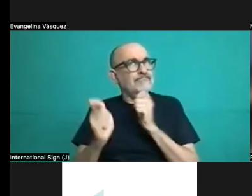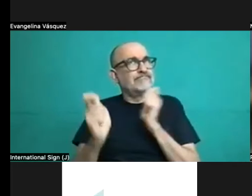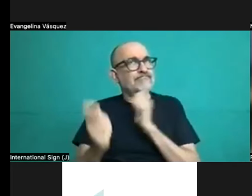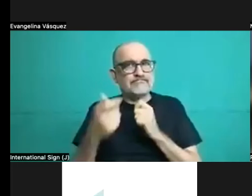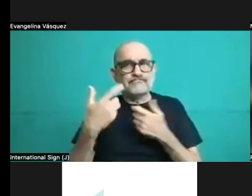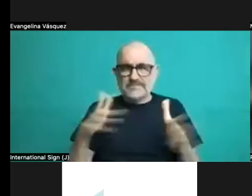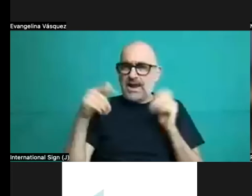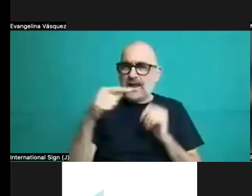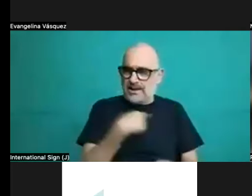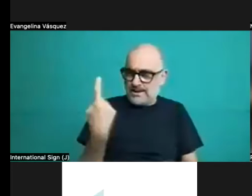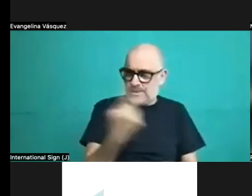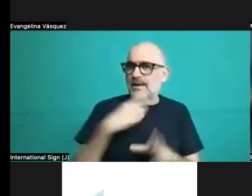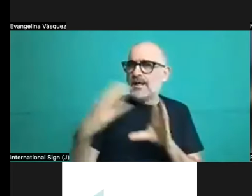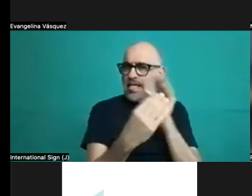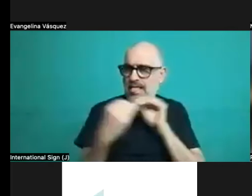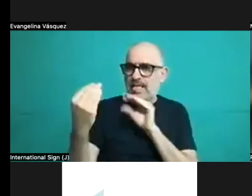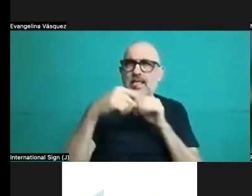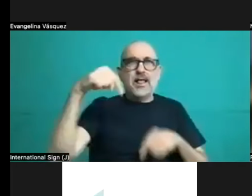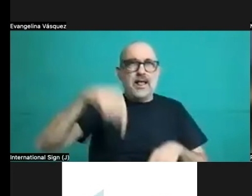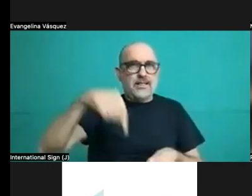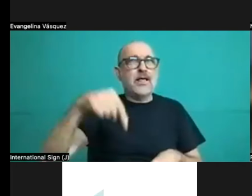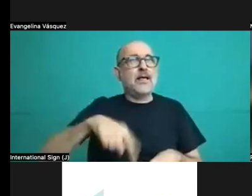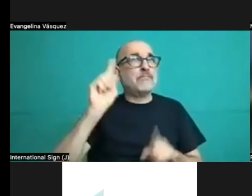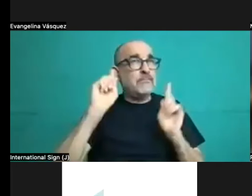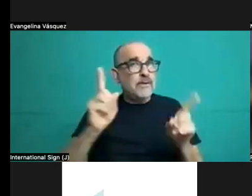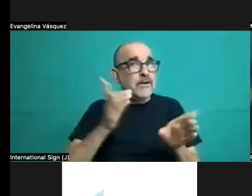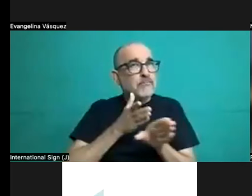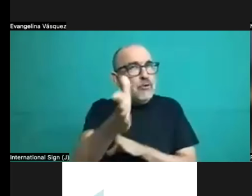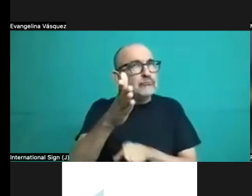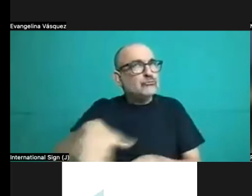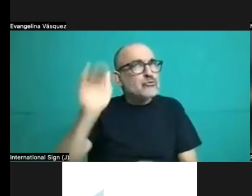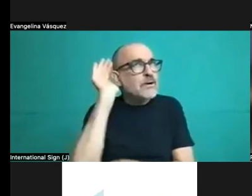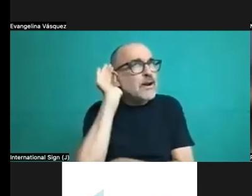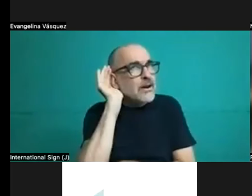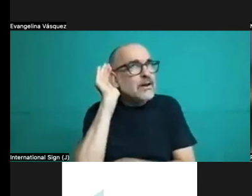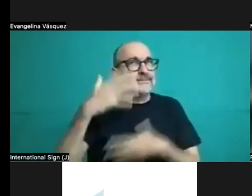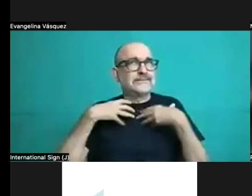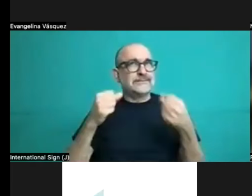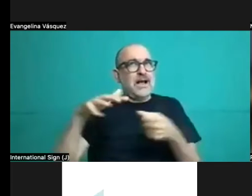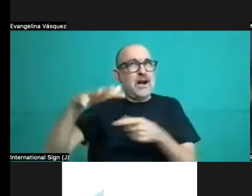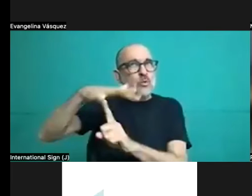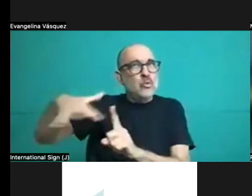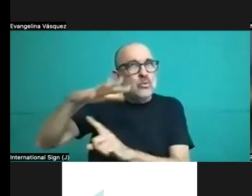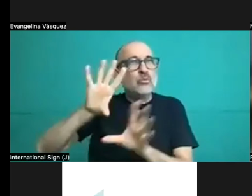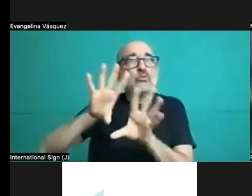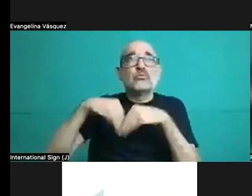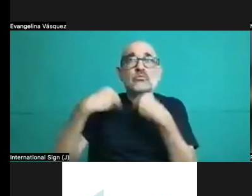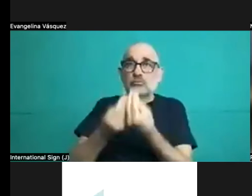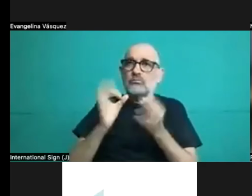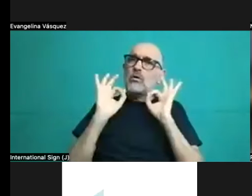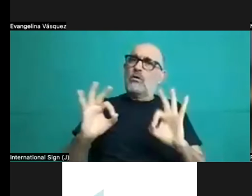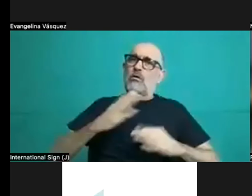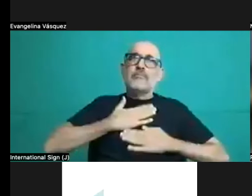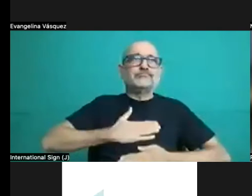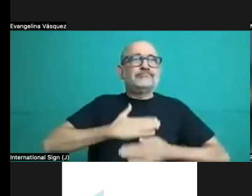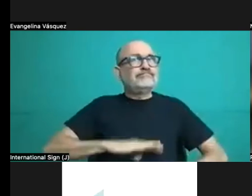qui est très utile. Je pense qu'il faut, en effet, maintenant, il y a la culture d'écouter les